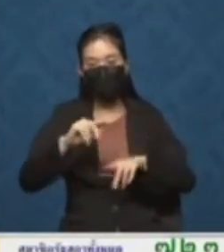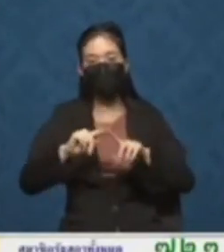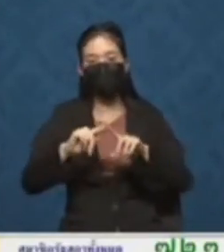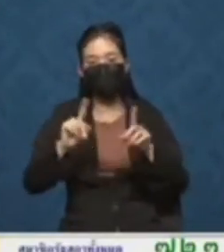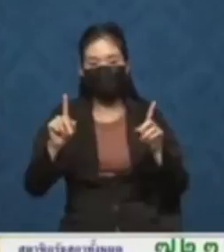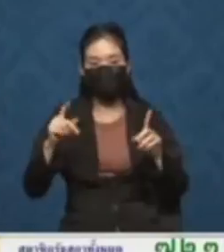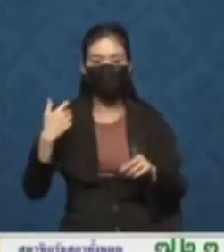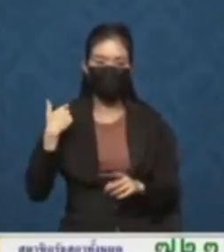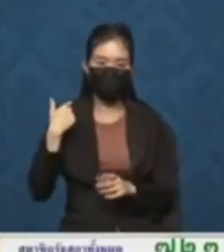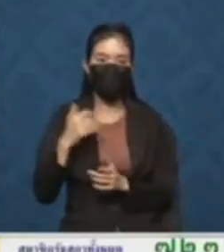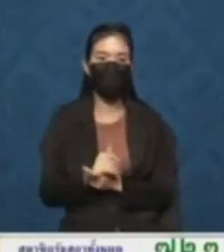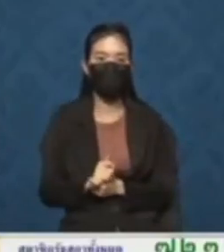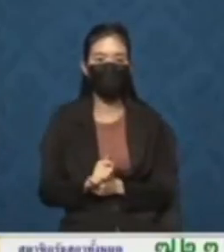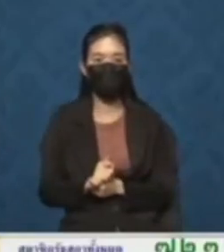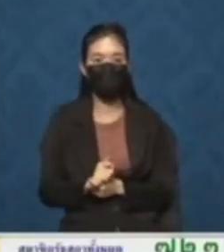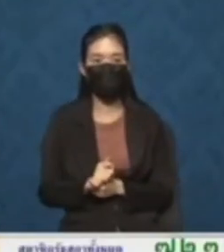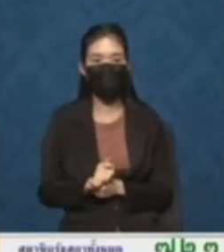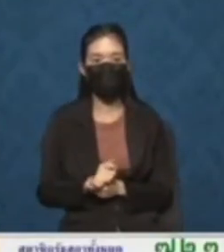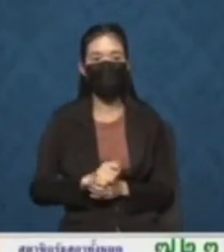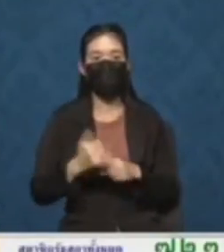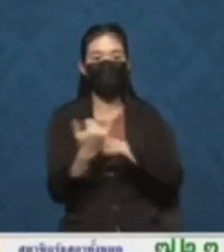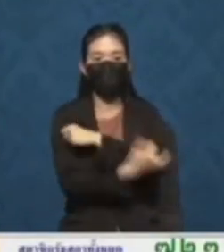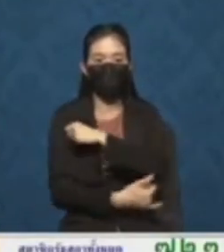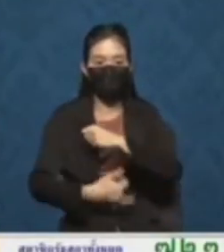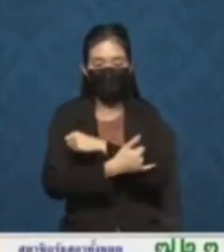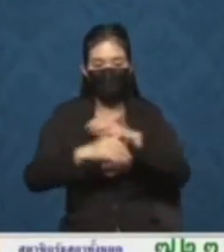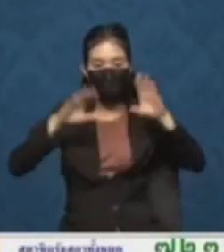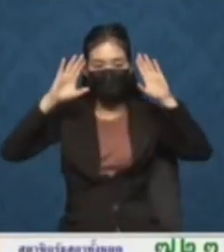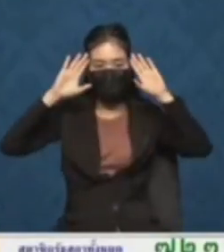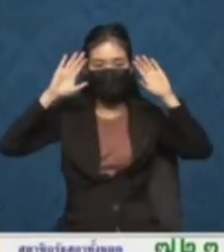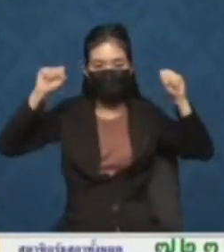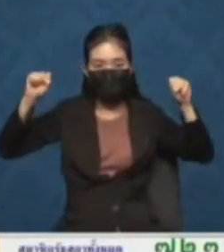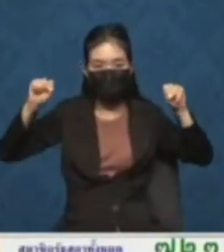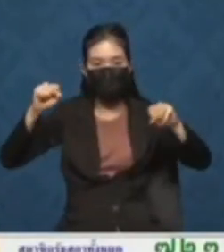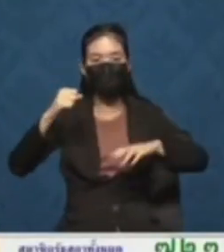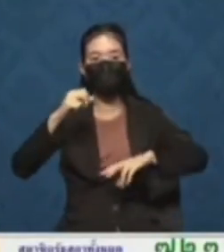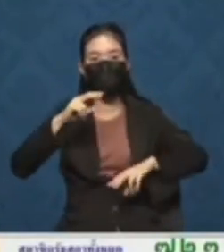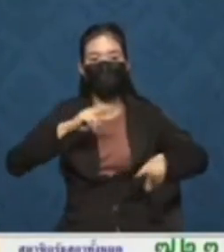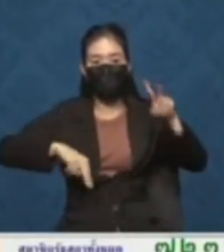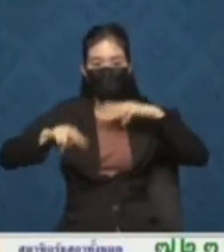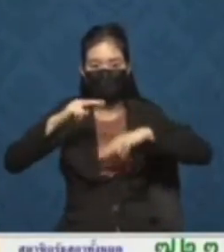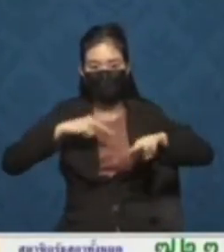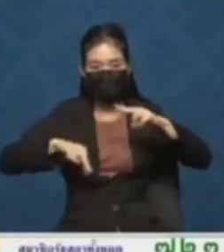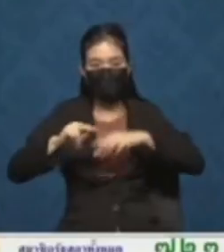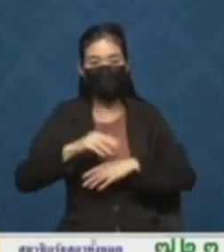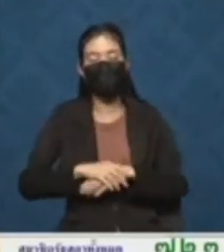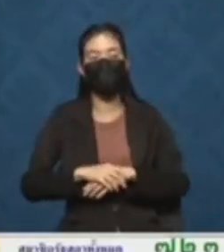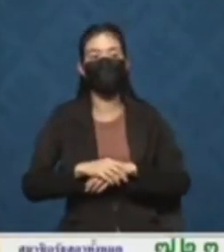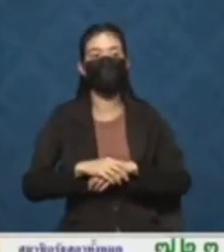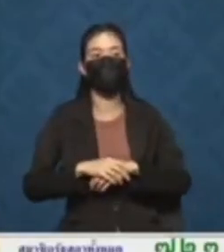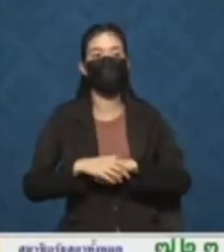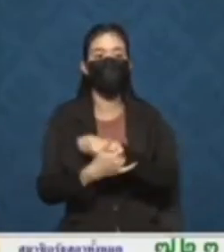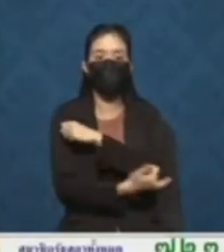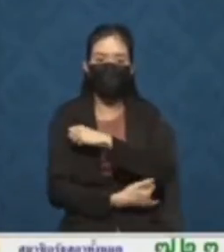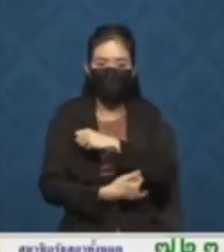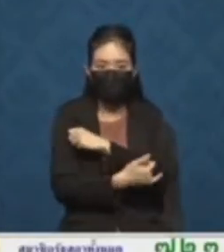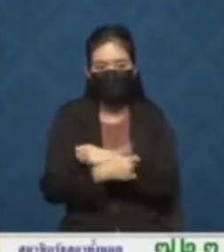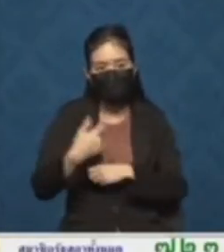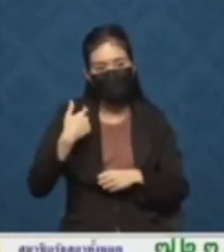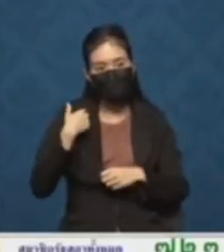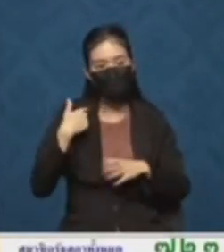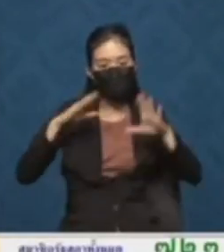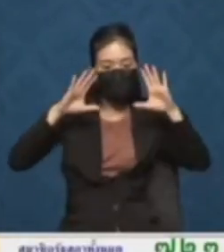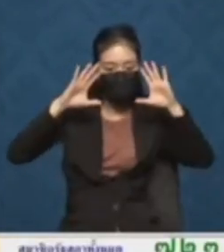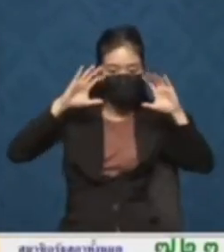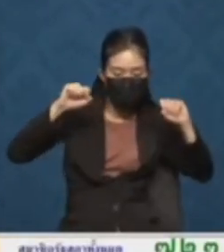เป็นระบบประธานาธิบดีหลายประเทศเป็นระบบกึ่งรัฐสภาประธานาธิบ